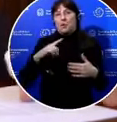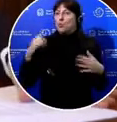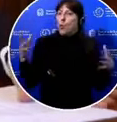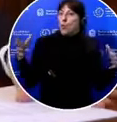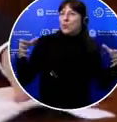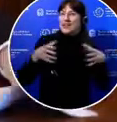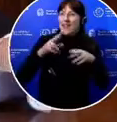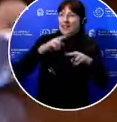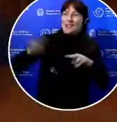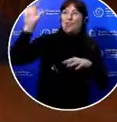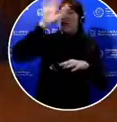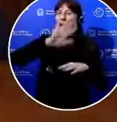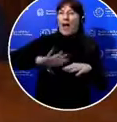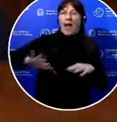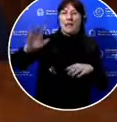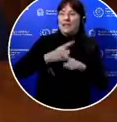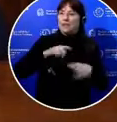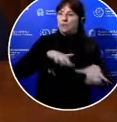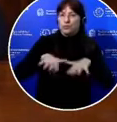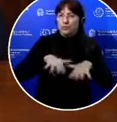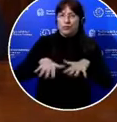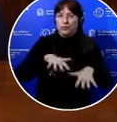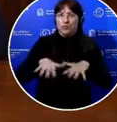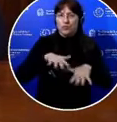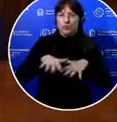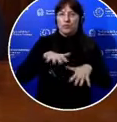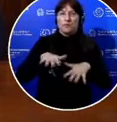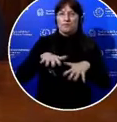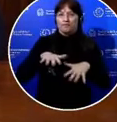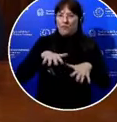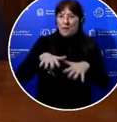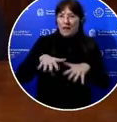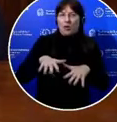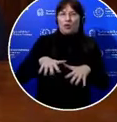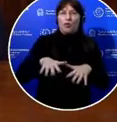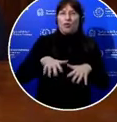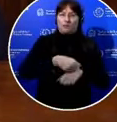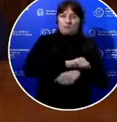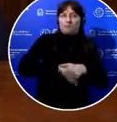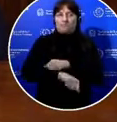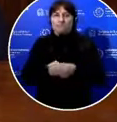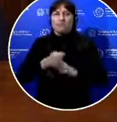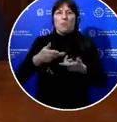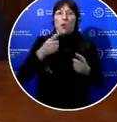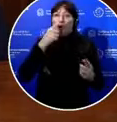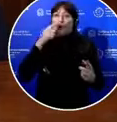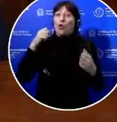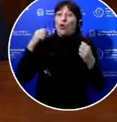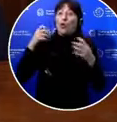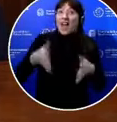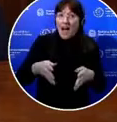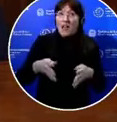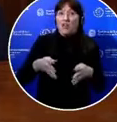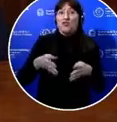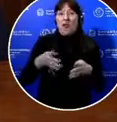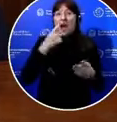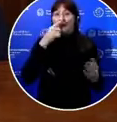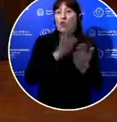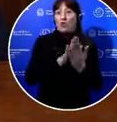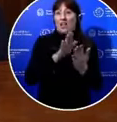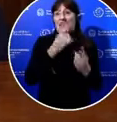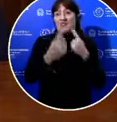comunità nazionale si attivi, si metta in movimento e abbia il coraggio di affrontare anche le situazioni quando sono